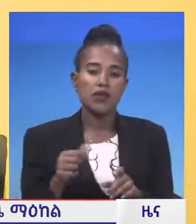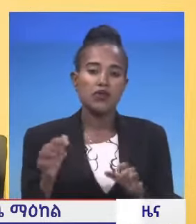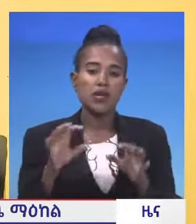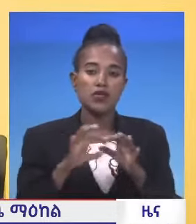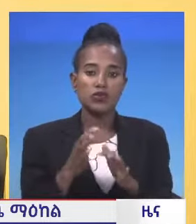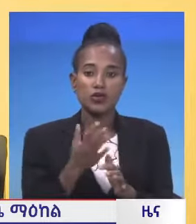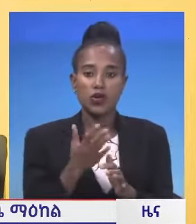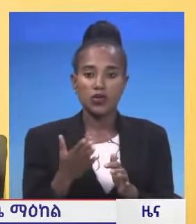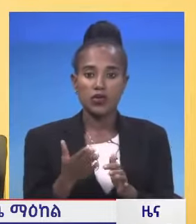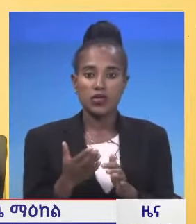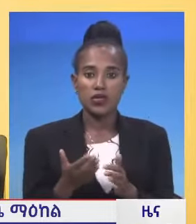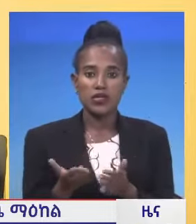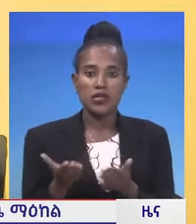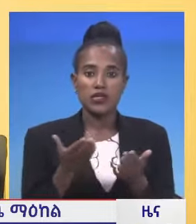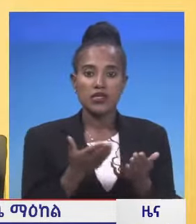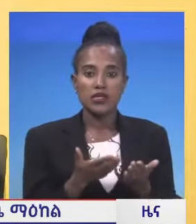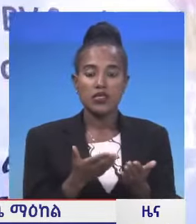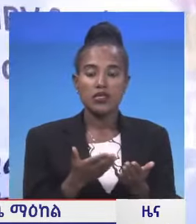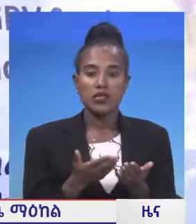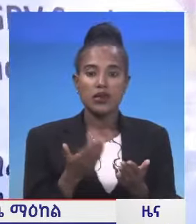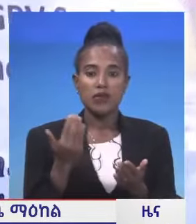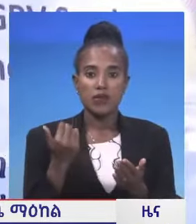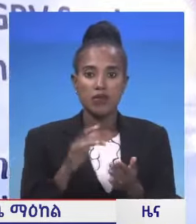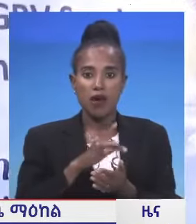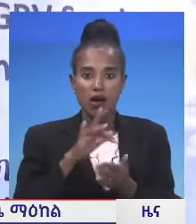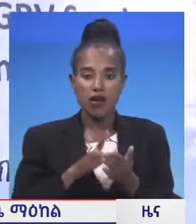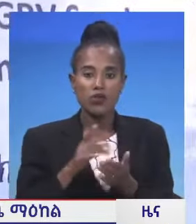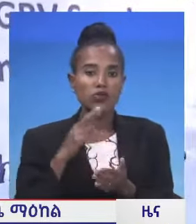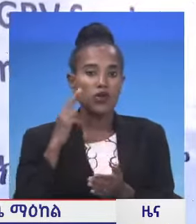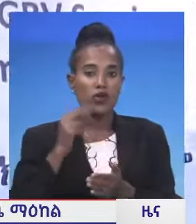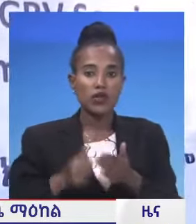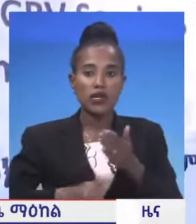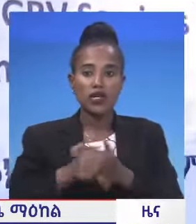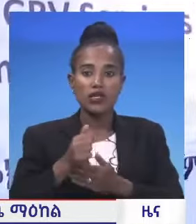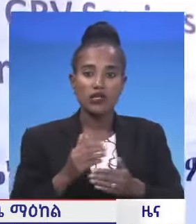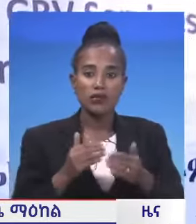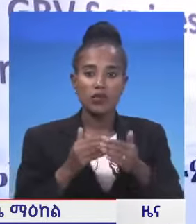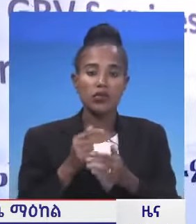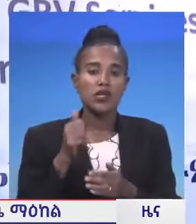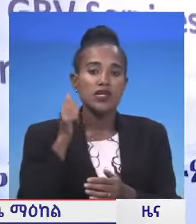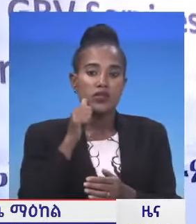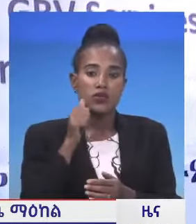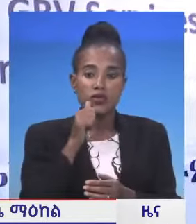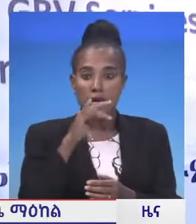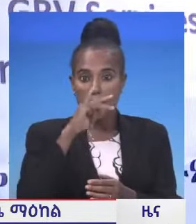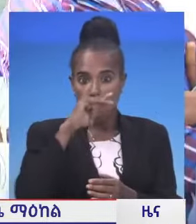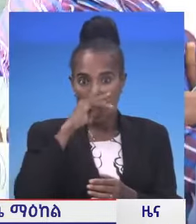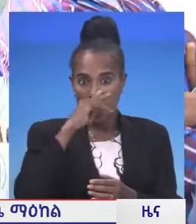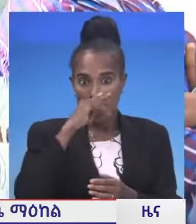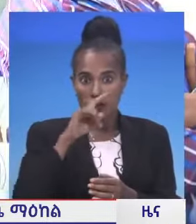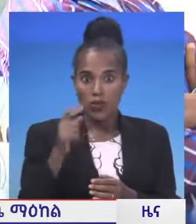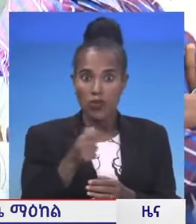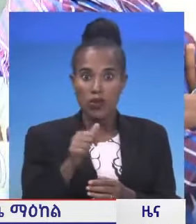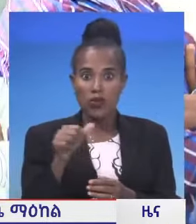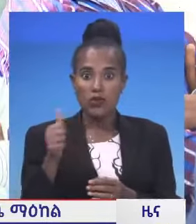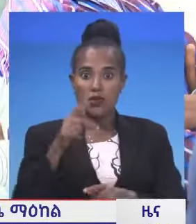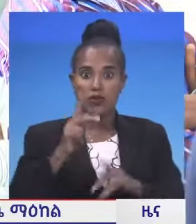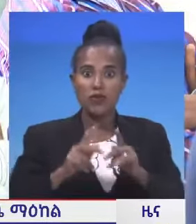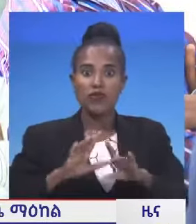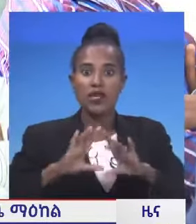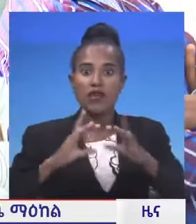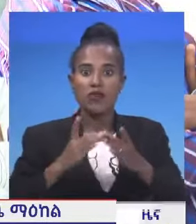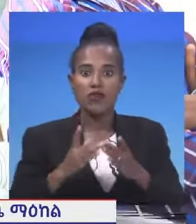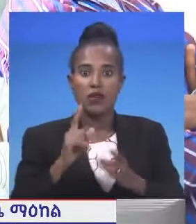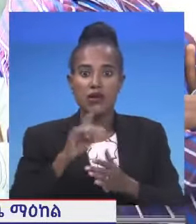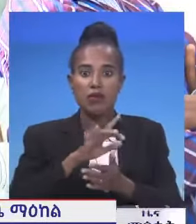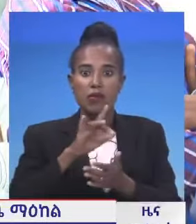ጉዳዮችን ሲያደርግ ነበር። ይህ ማዕከል ጾታዊ ጥቃት የደረሰባቸውን ሴቶችንና ህጻናትም ይሁኑ ለሌሎች የህብረተሰብ ክፍሎች